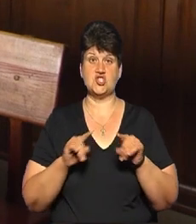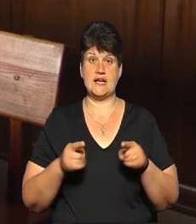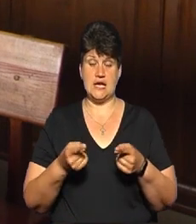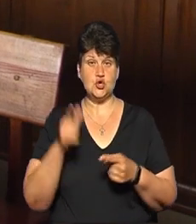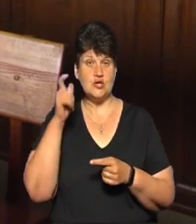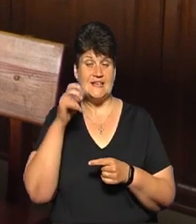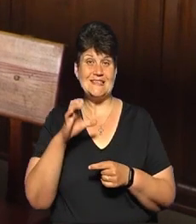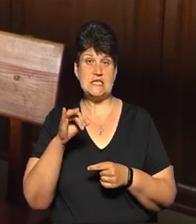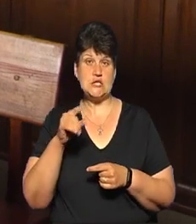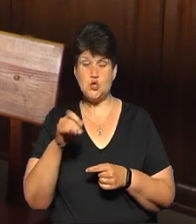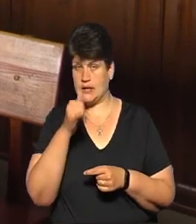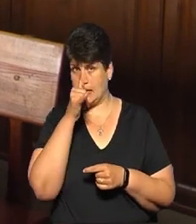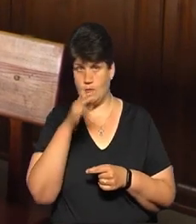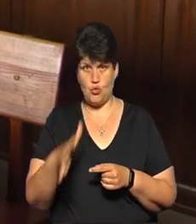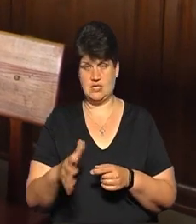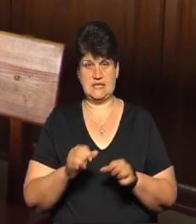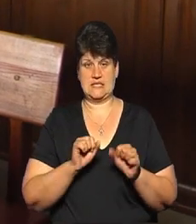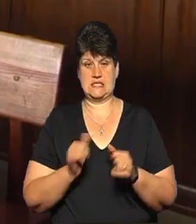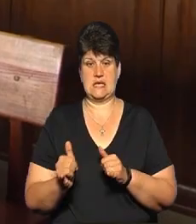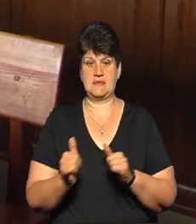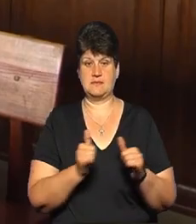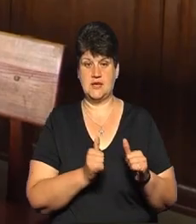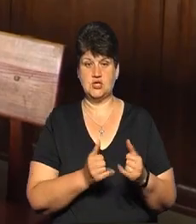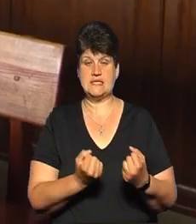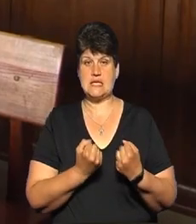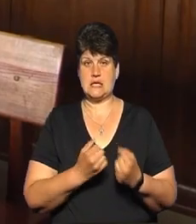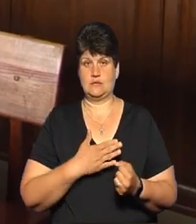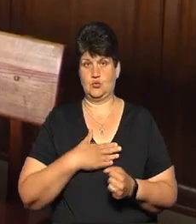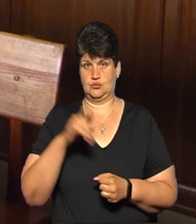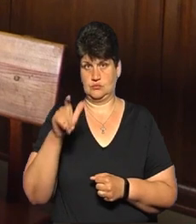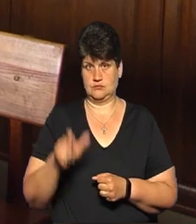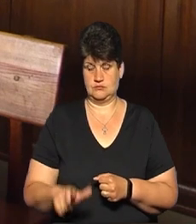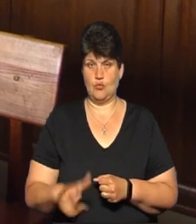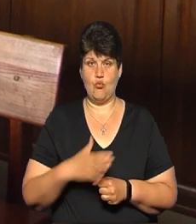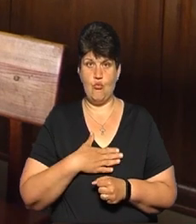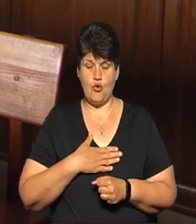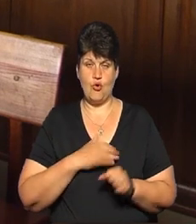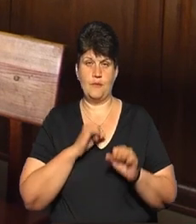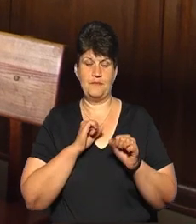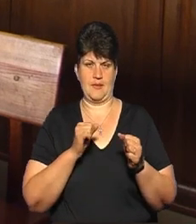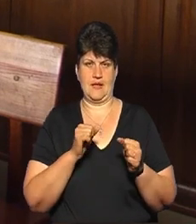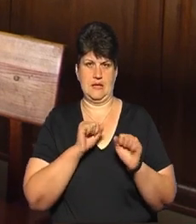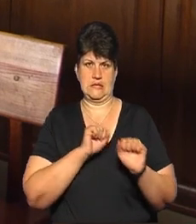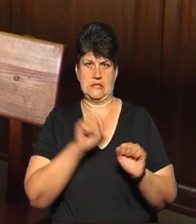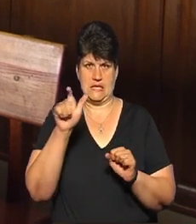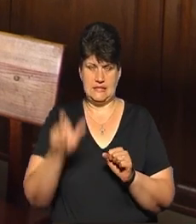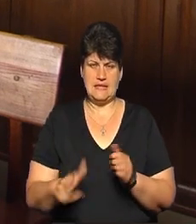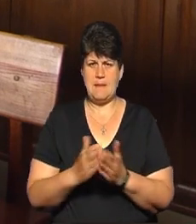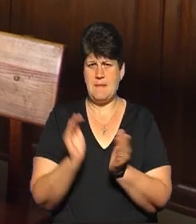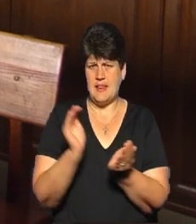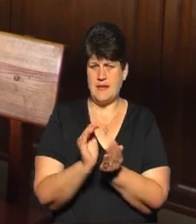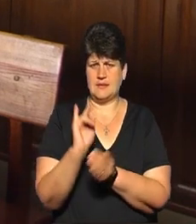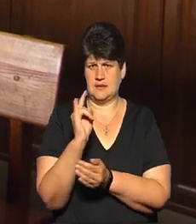може забезпечити безпеку мого підзахисного. У мого підзахисного є маленька дитина, якій рік і 2 місяці.